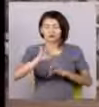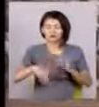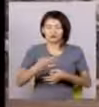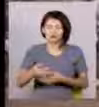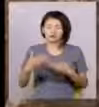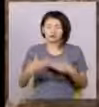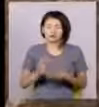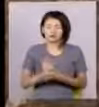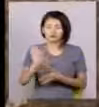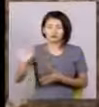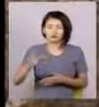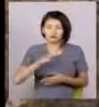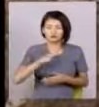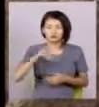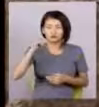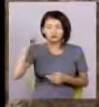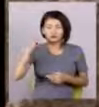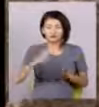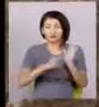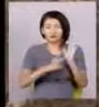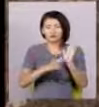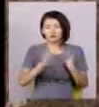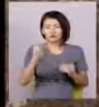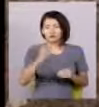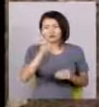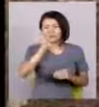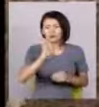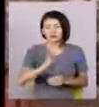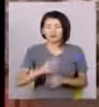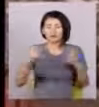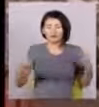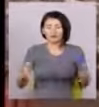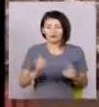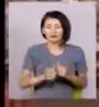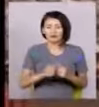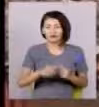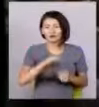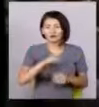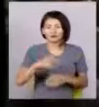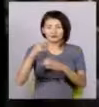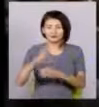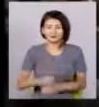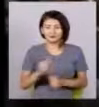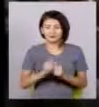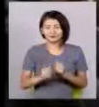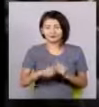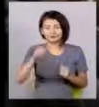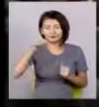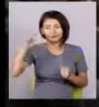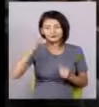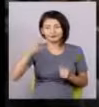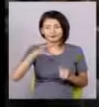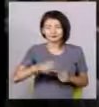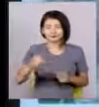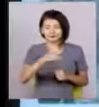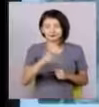сәйкес кезеңімен салыстырғанда 3%-ға артық. Сондықтан атқамінерлер қоқыс полигондарын қалыпқа келтіру үшін қолға алмақ. Бұл орайда аймақтағы 345 елді